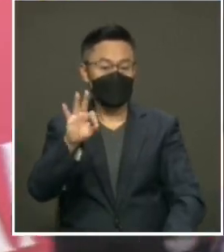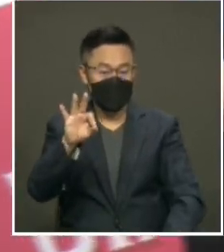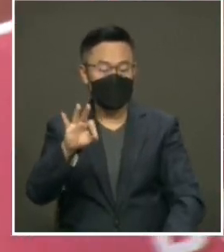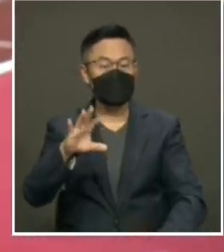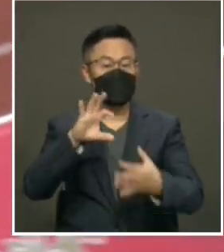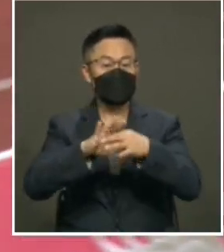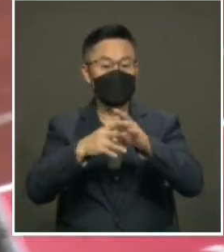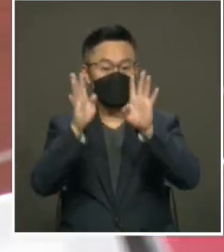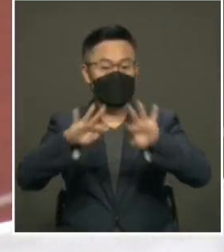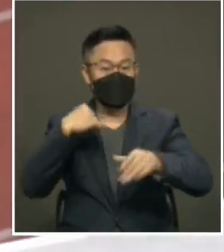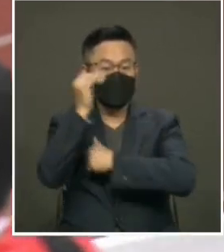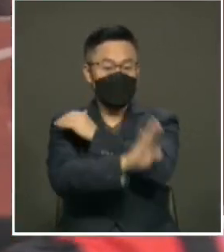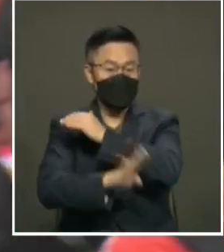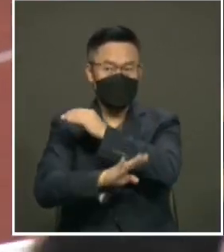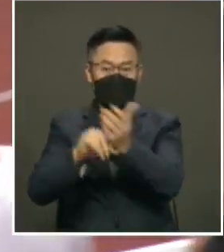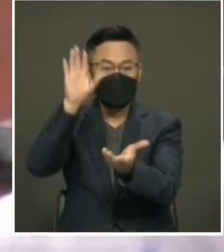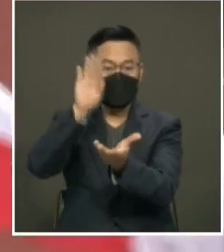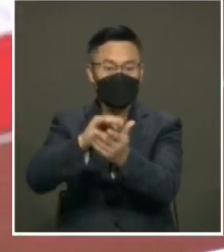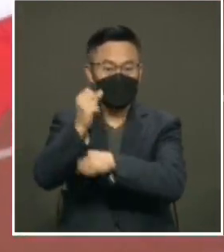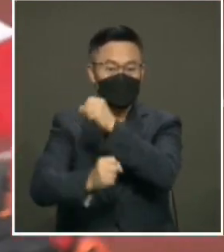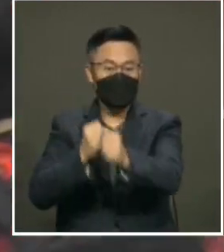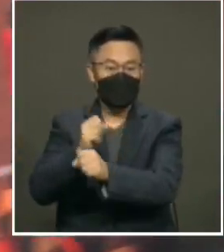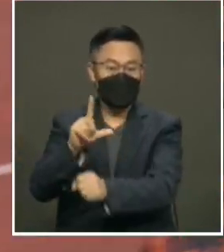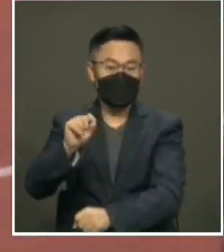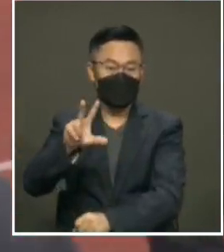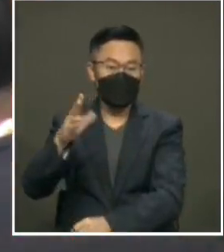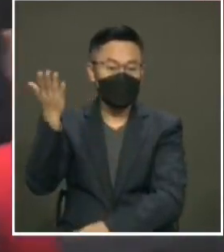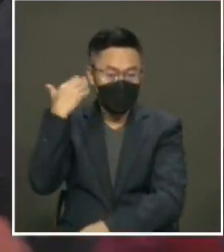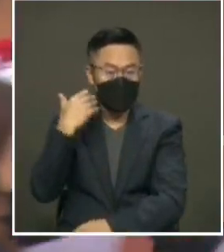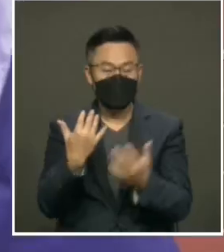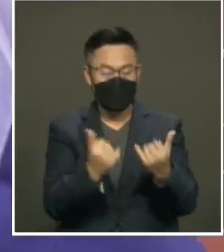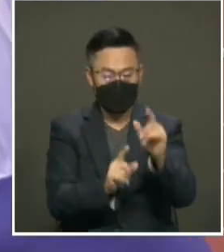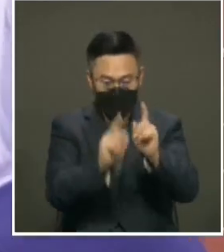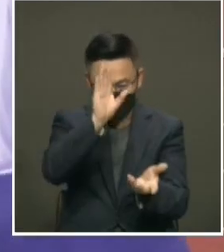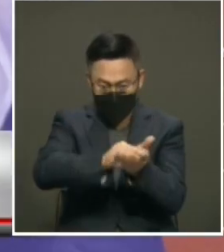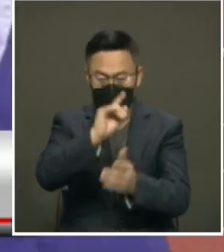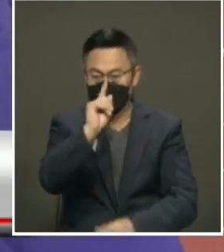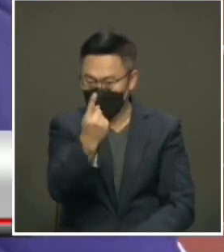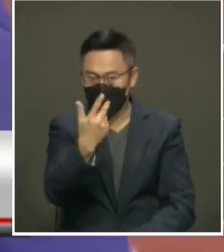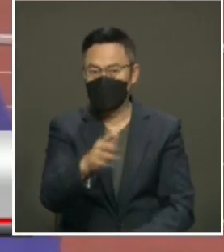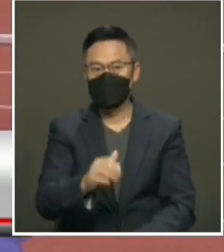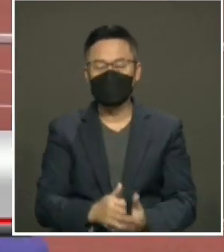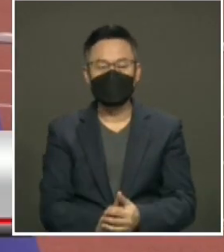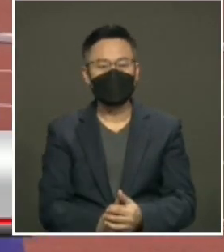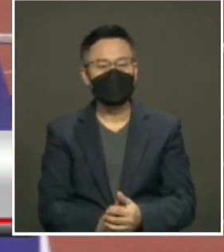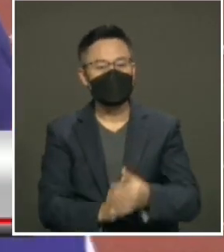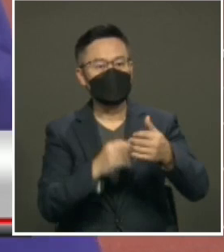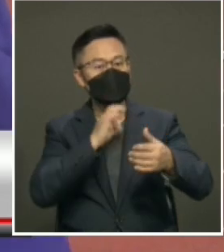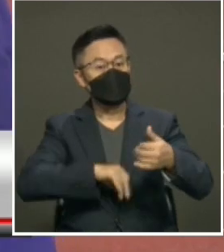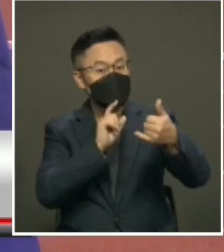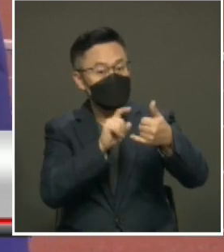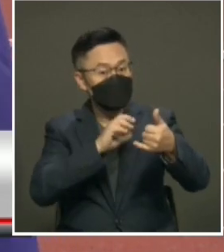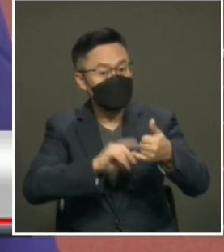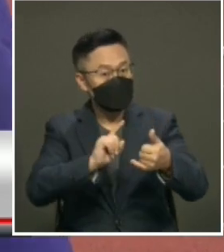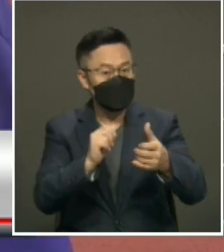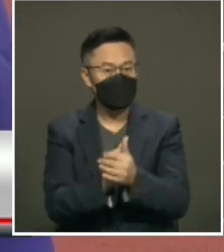มประเทศบรูไนหรือเมื่อ23ปีที่แล้ว รู้สึกดีใจมากครับว่าก่อนที่จะมาแข่งนี่ผมก็ไม่ควรจะทำได้เพราะว่